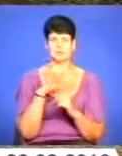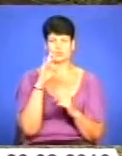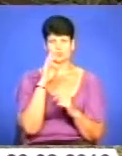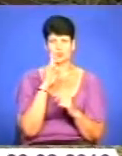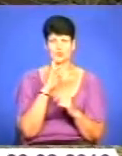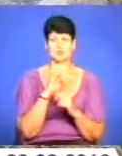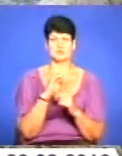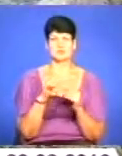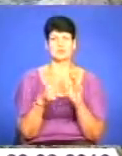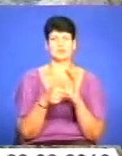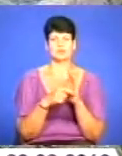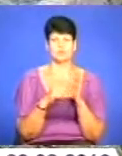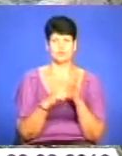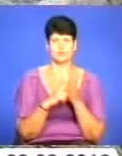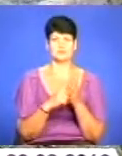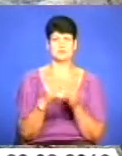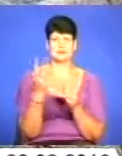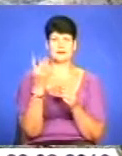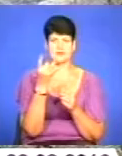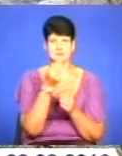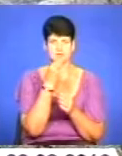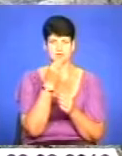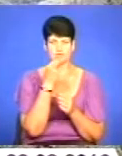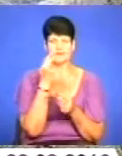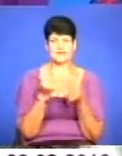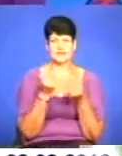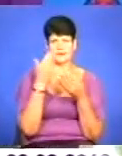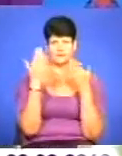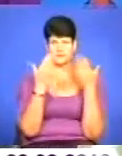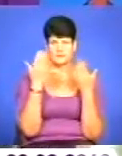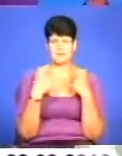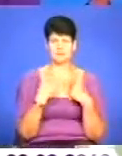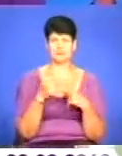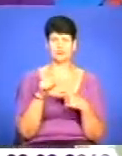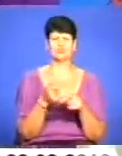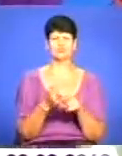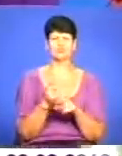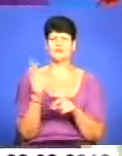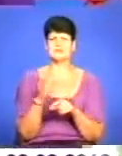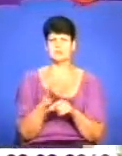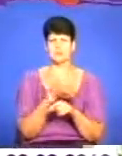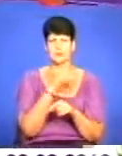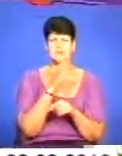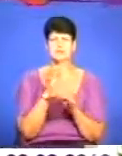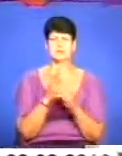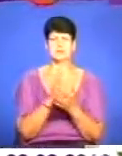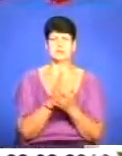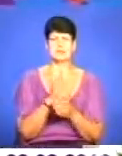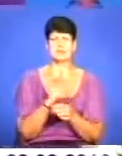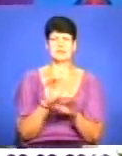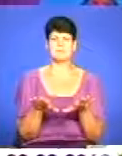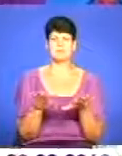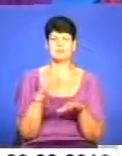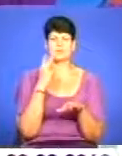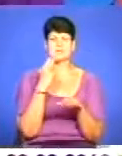триразове харчування, насичена табірна програма, ігри й розваги. Мені тут дуже все подобається, ми ніколи не стоїмо на місці, ми